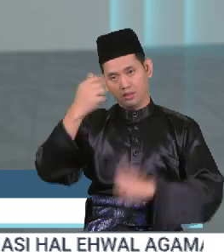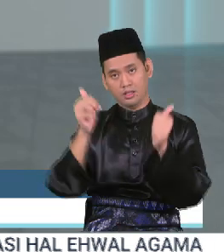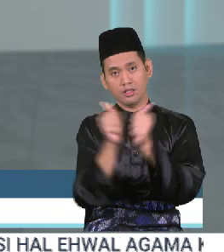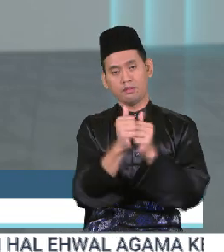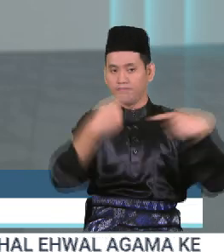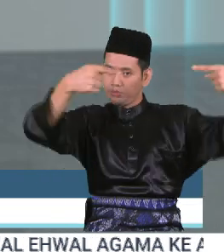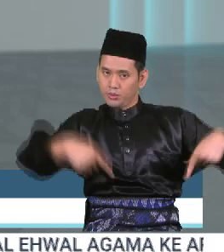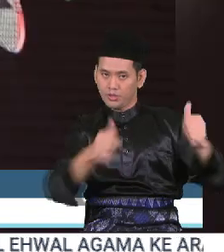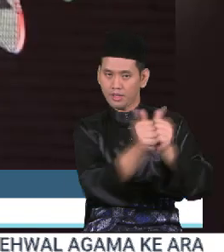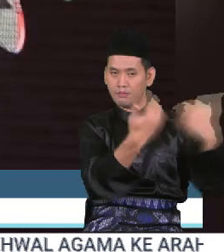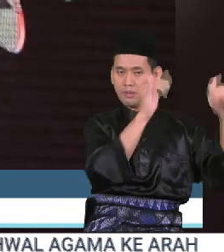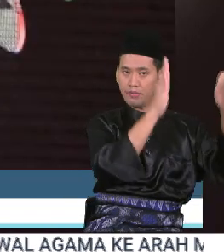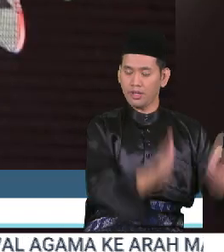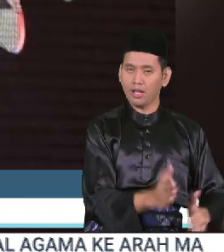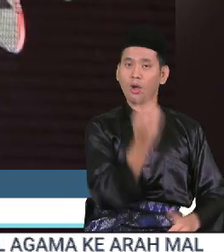Long.